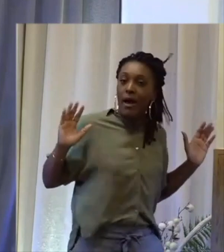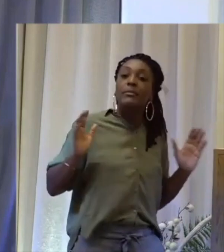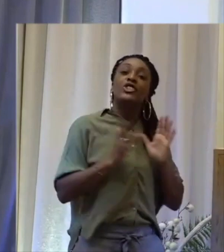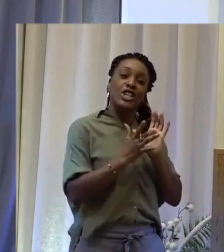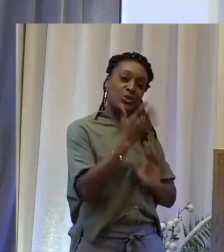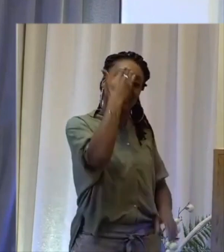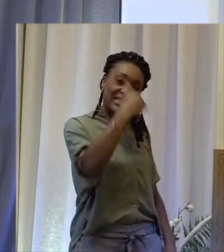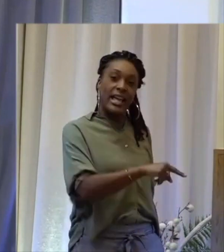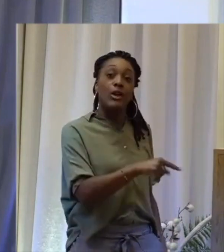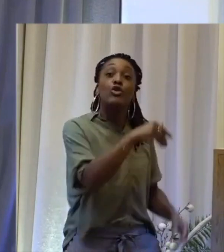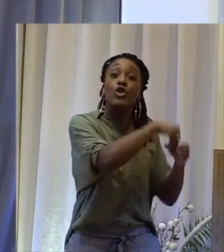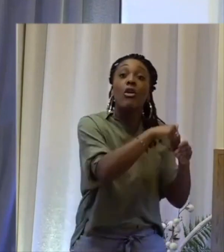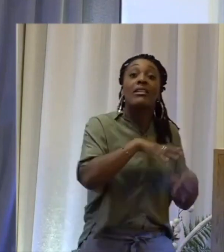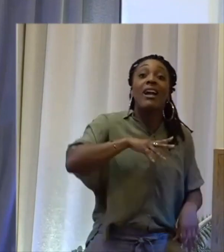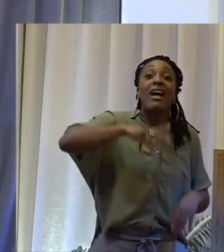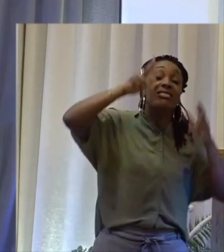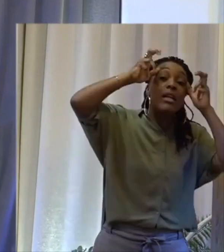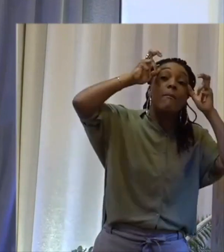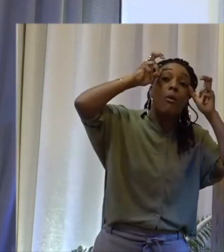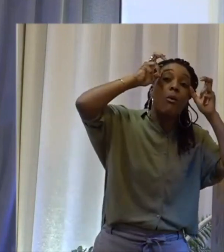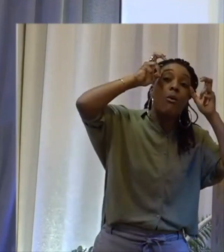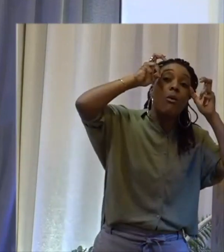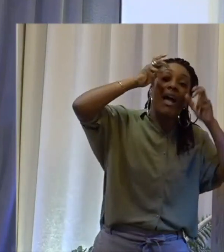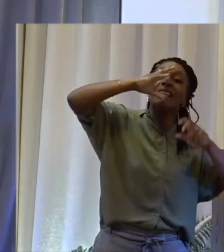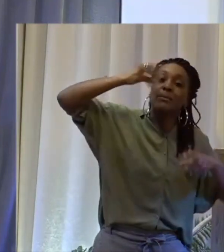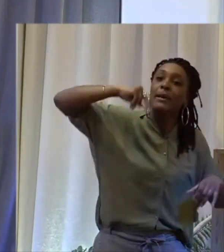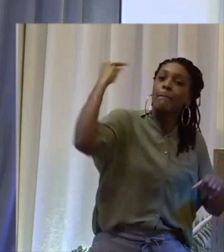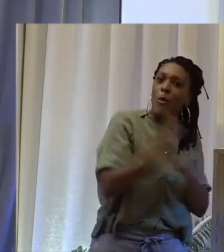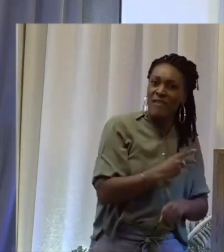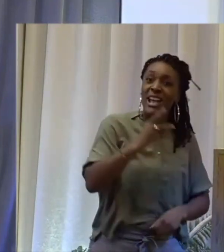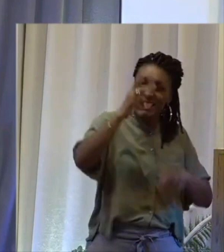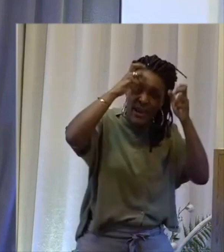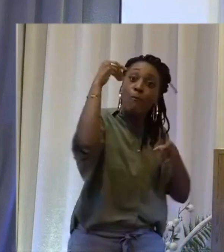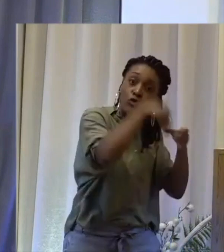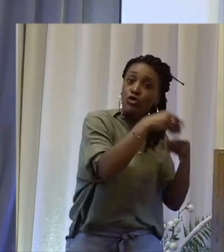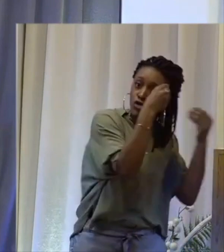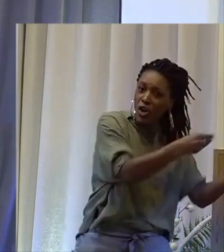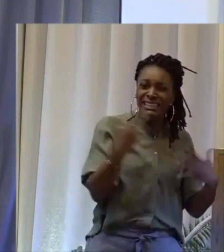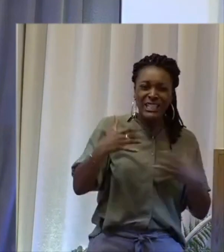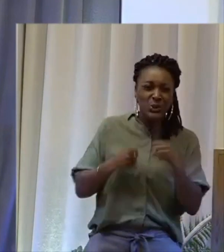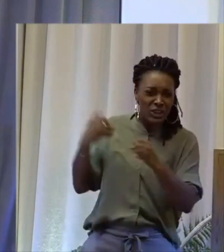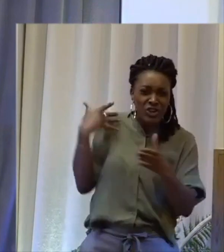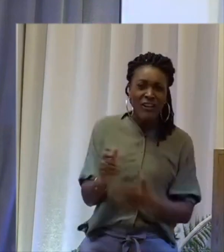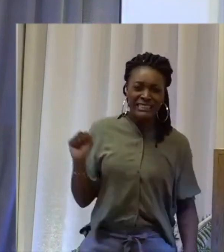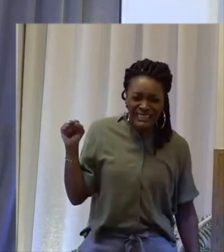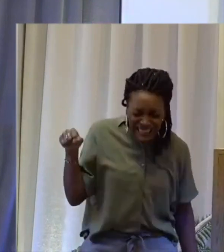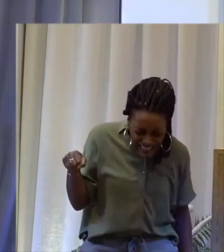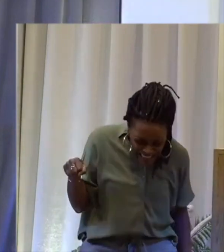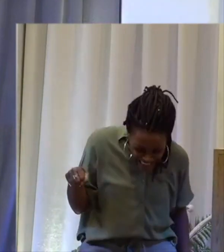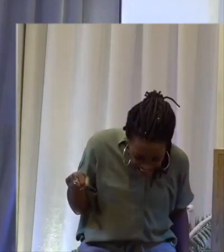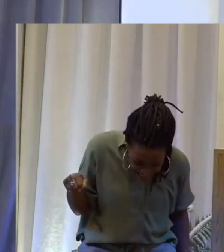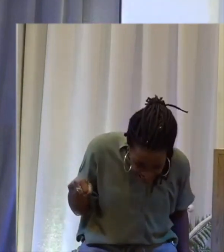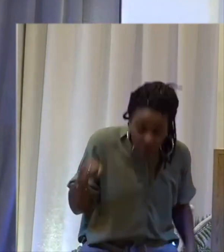savait, il y avait un esprit mauvais. Cet esprit est en train de courber cette femme depuis 18 ans. Un démon, un